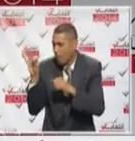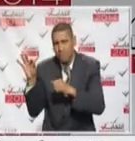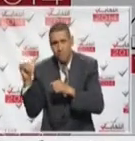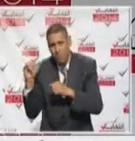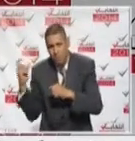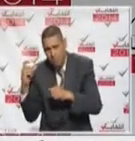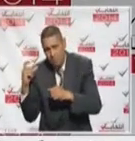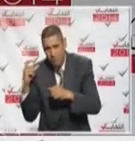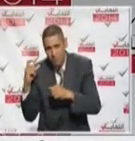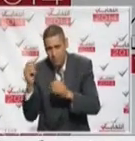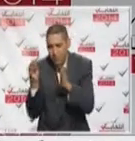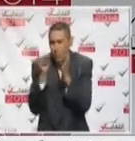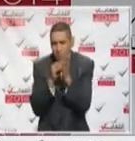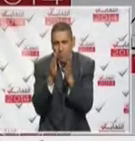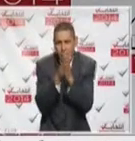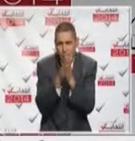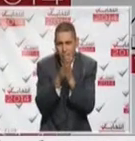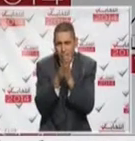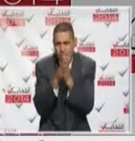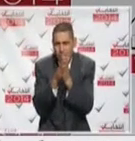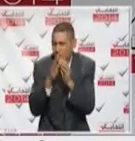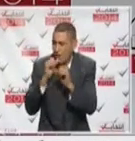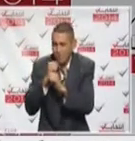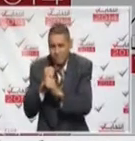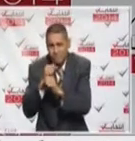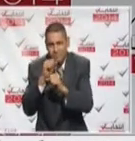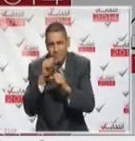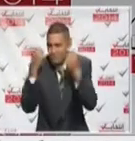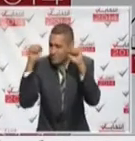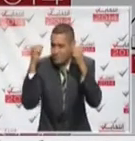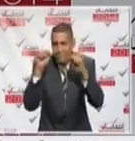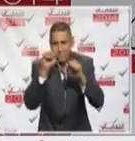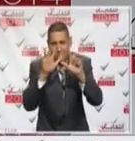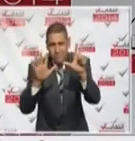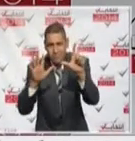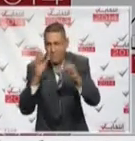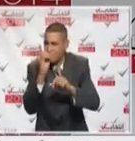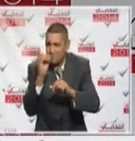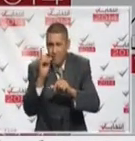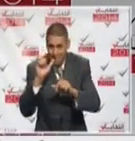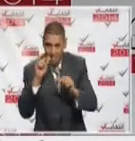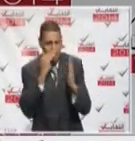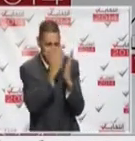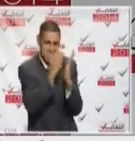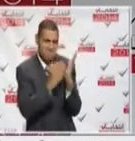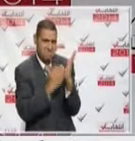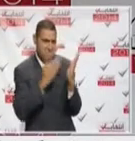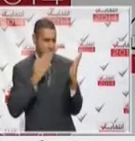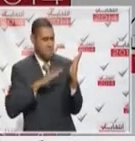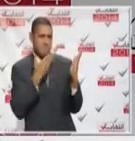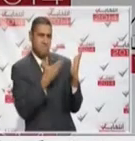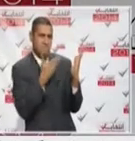مصدرا للتشريع ويا كل مخلص لثوره 17 ديسمبر في الداخل والخارج هل تجدون في الساحه برنامجا افضل